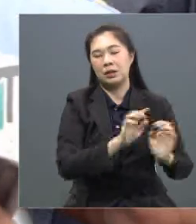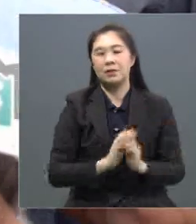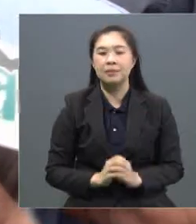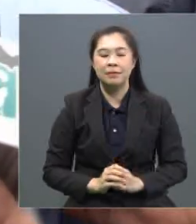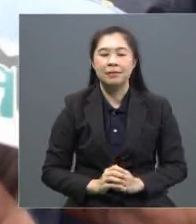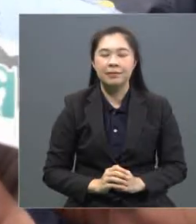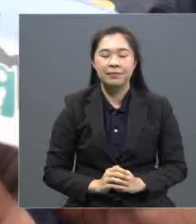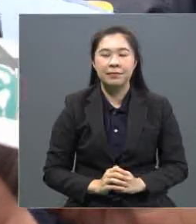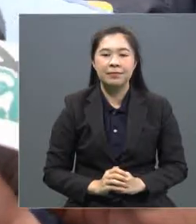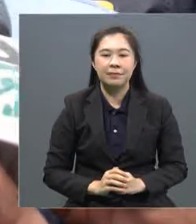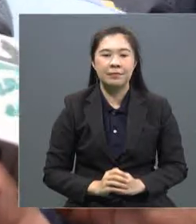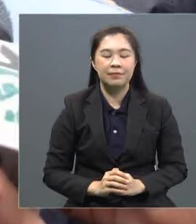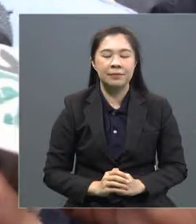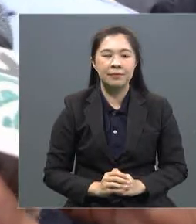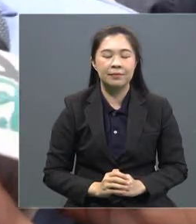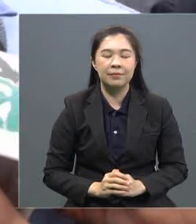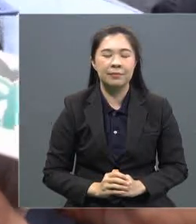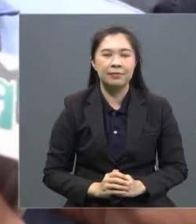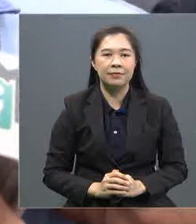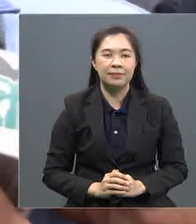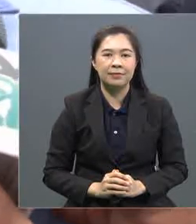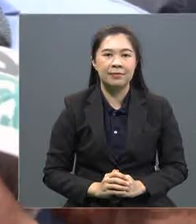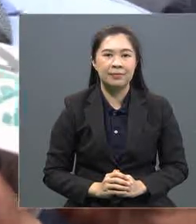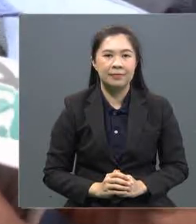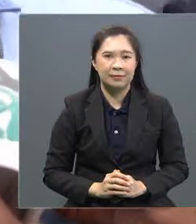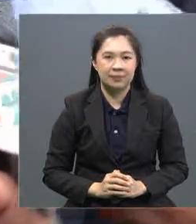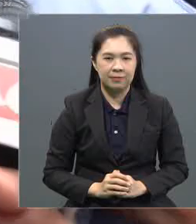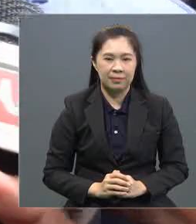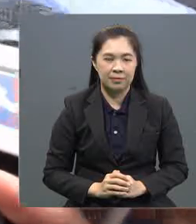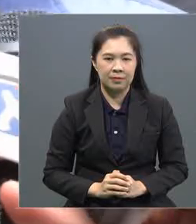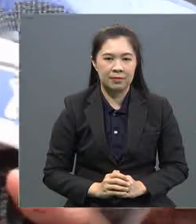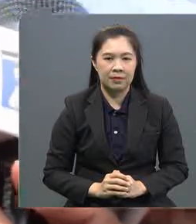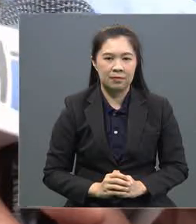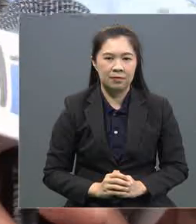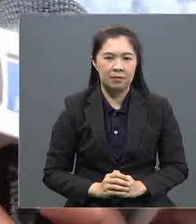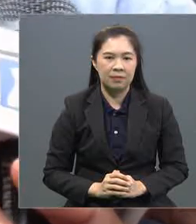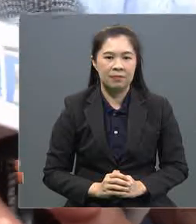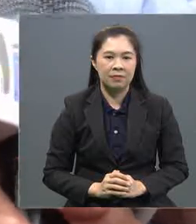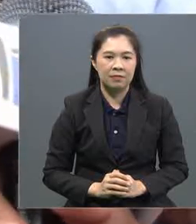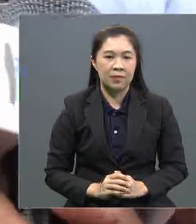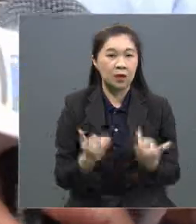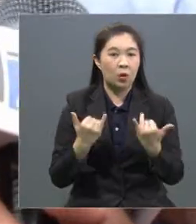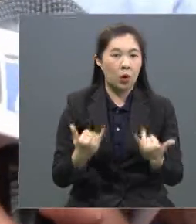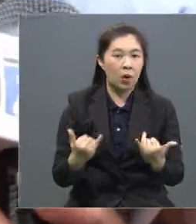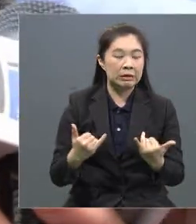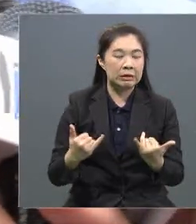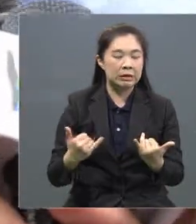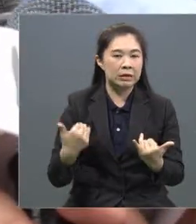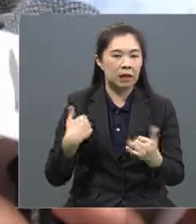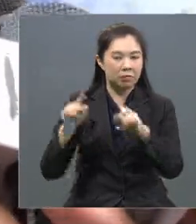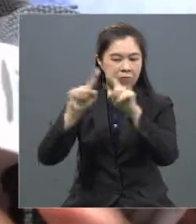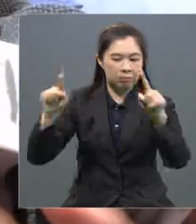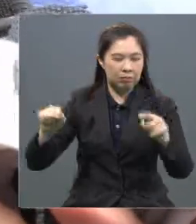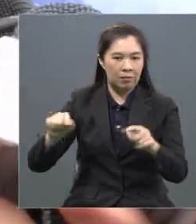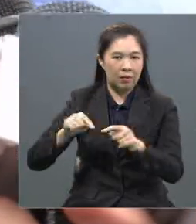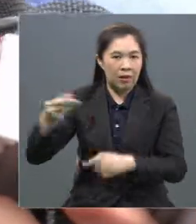เท่าไหร่ฮะที่ที่เอามาแล้วเอาหลอมไปแล้วประมาณสักกี่กี่ตันกี่ตุนอ่าแต่ตอนนี้ยังยังไม่มีเ่อยื่นรายงานมานะครับตอนนี้ผมก็แค่ทำ